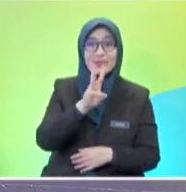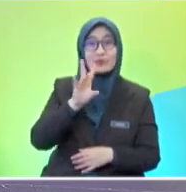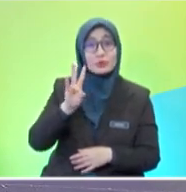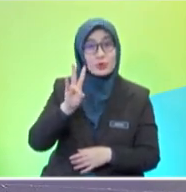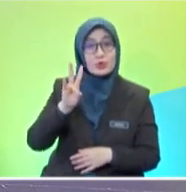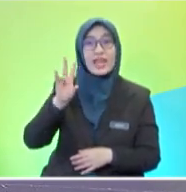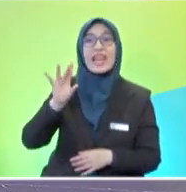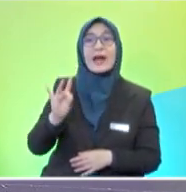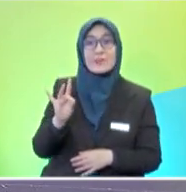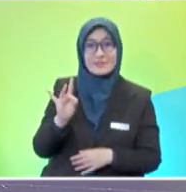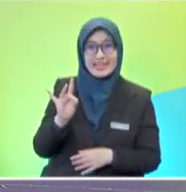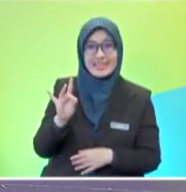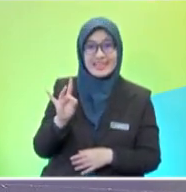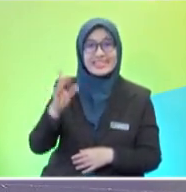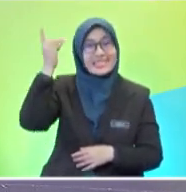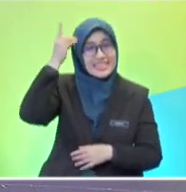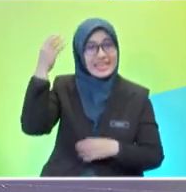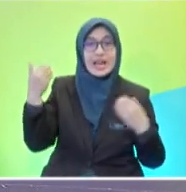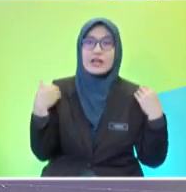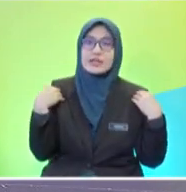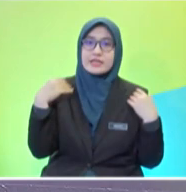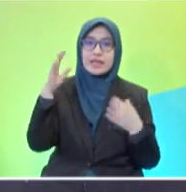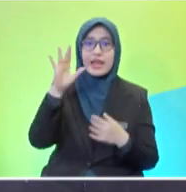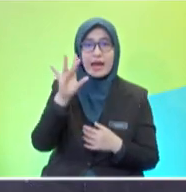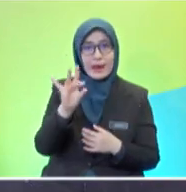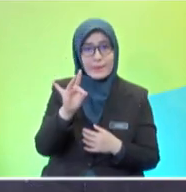12345678 ada 8 bekas